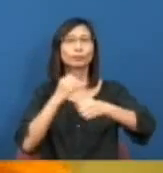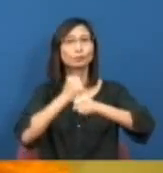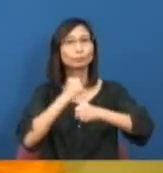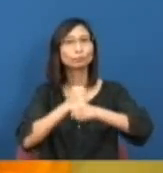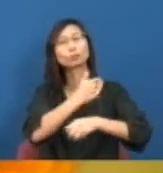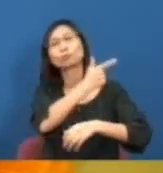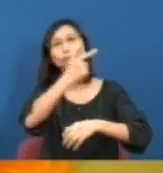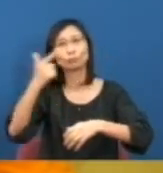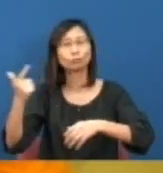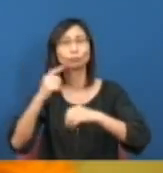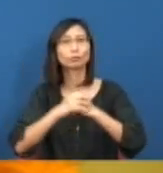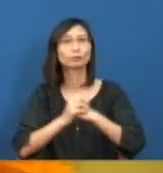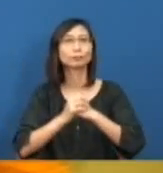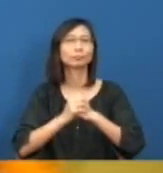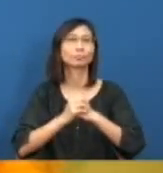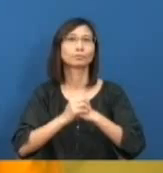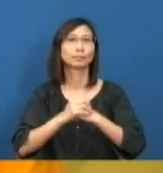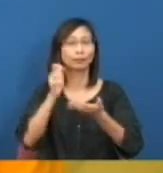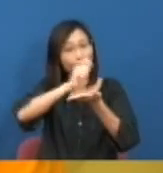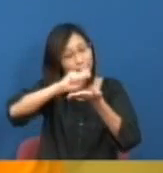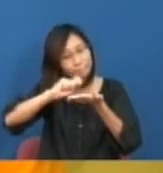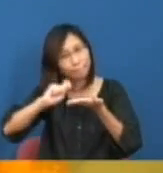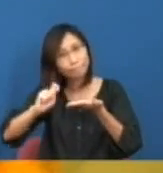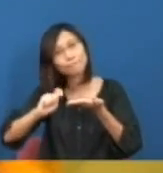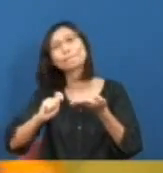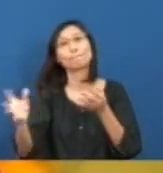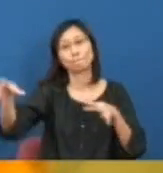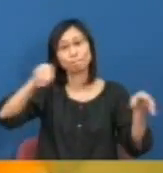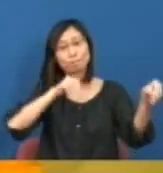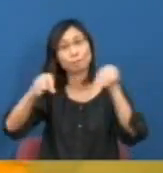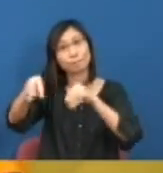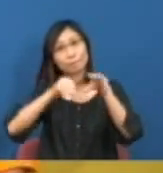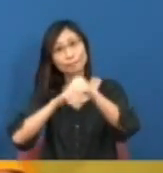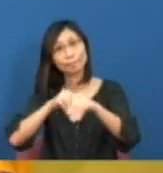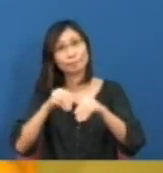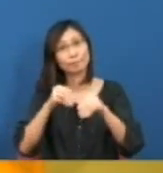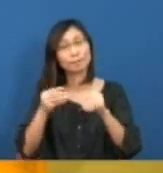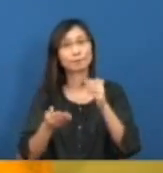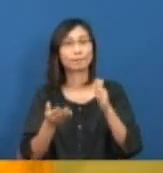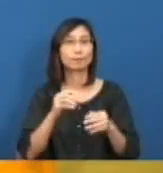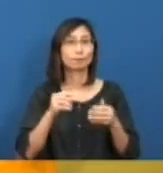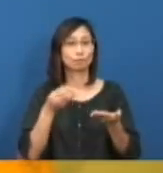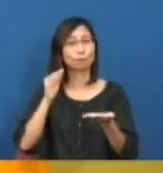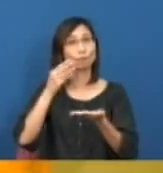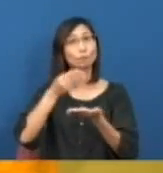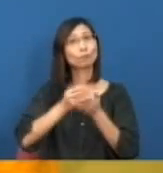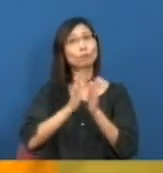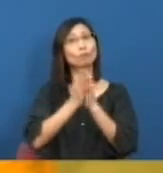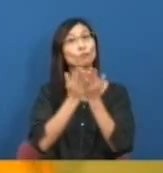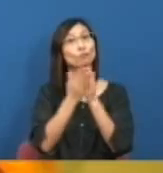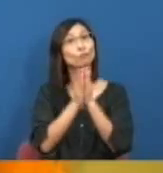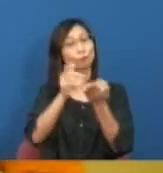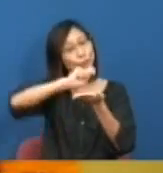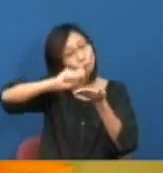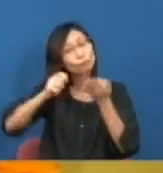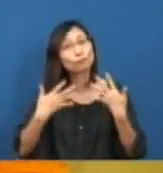己生平嘅一啲即係文獻嘅一啲收集啊、整理啊，然之後出咗佢自己嘅自傳《大江東去》啦。咁我